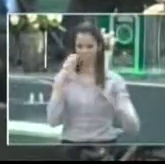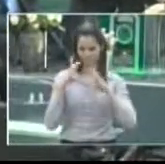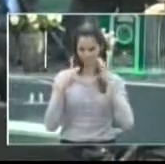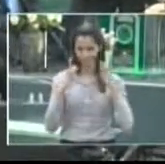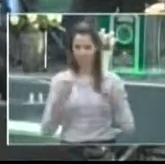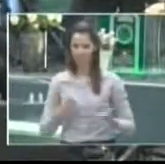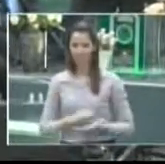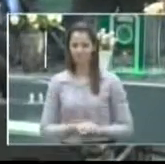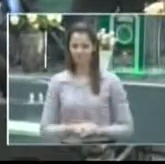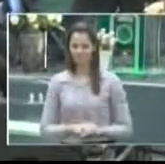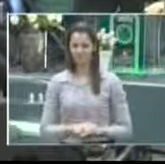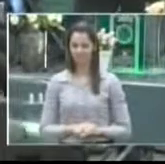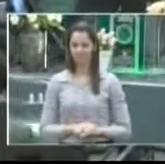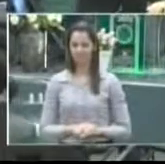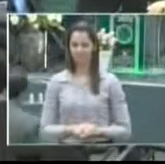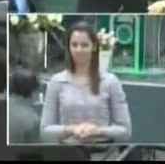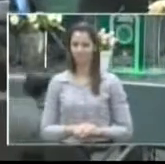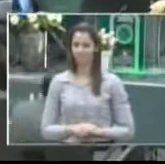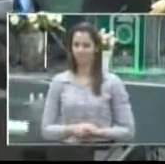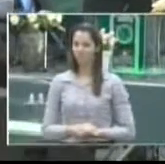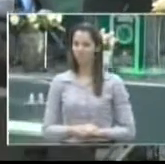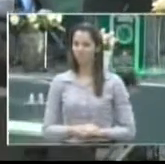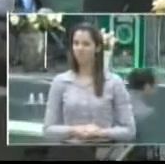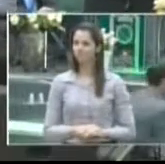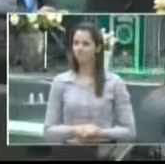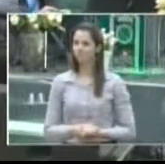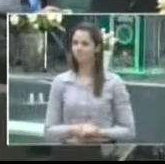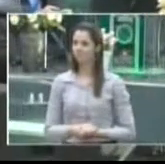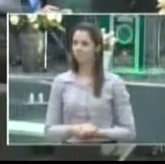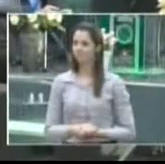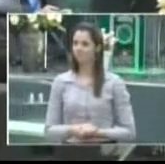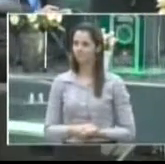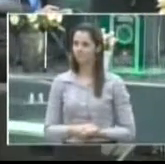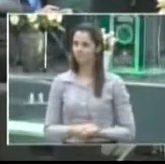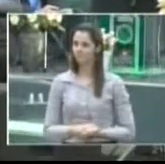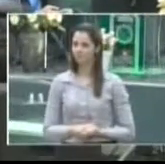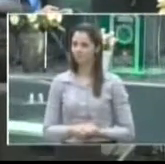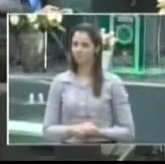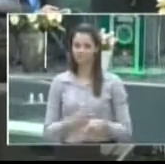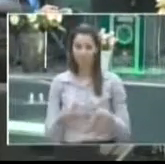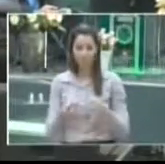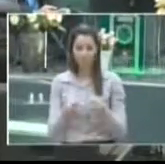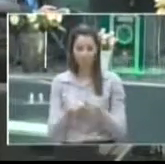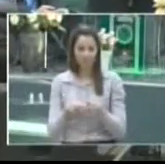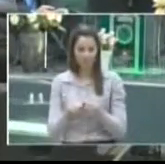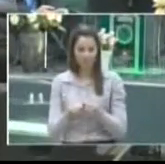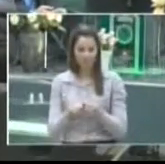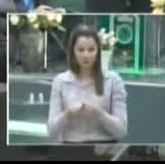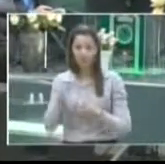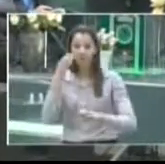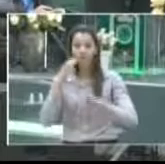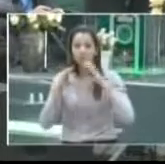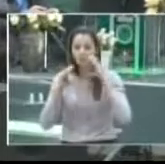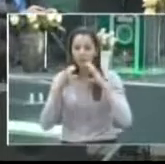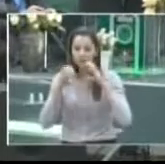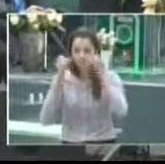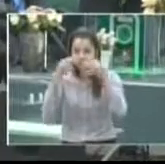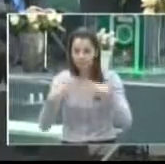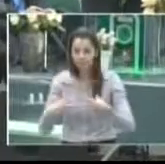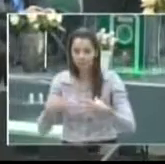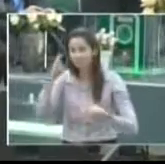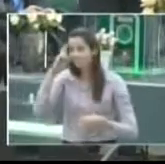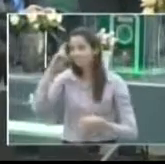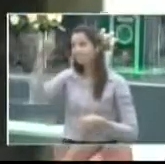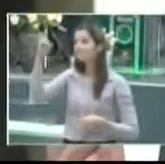heißt: Du großer Gott, wenn ich die Welt betrachte. E este hino diz: Senhor meu